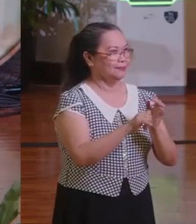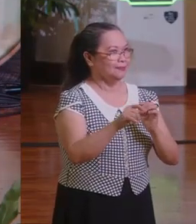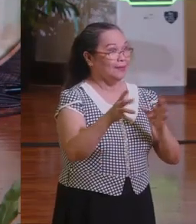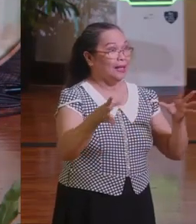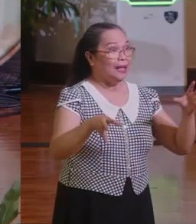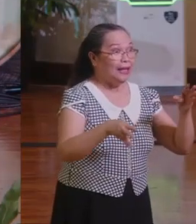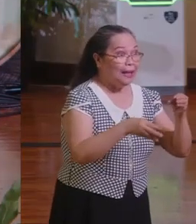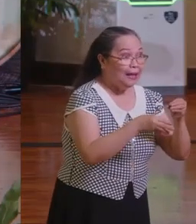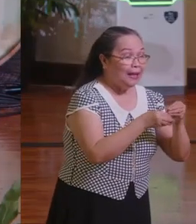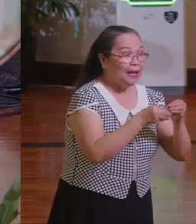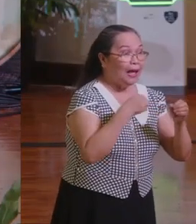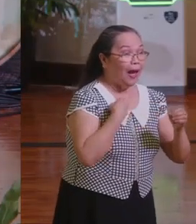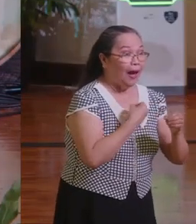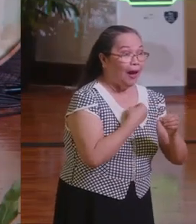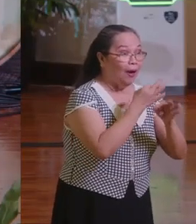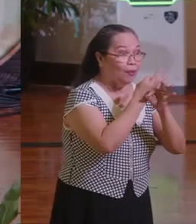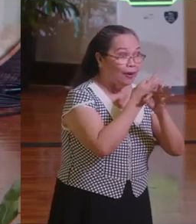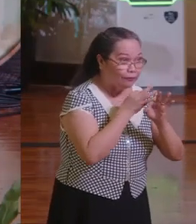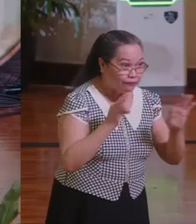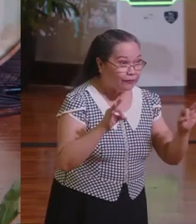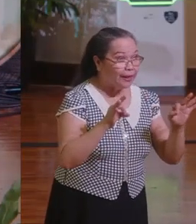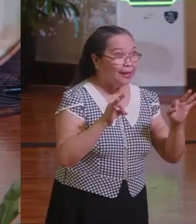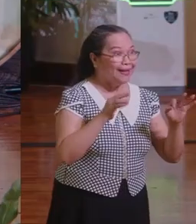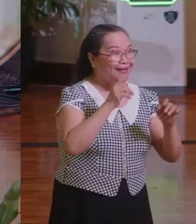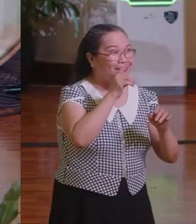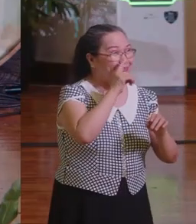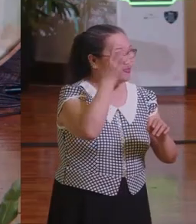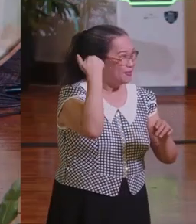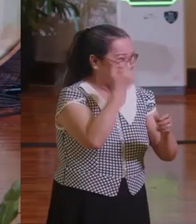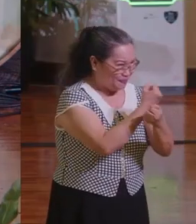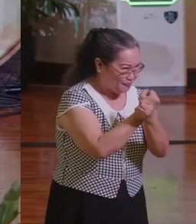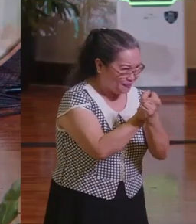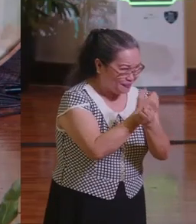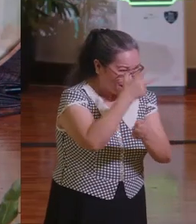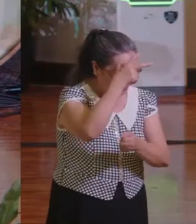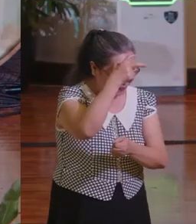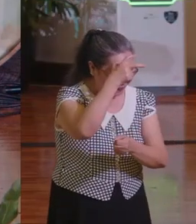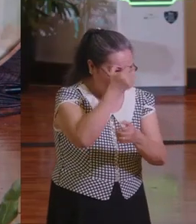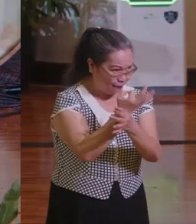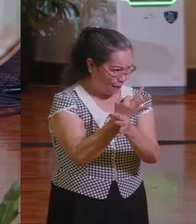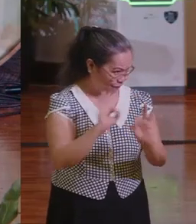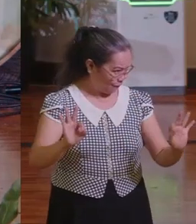kalakip ng ating kalayaan kay Kristo Jesus ay ang